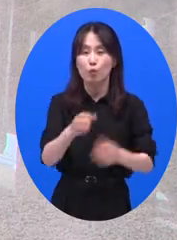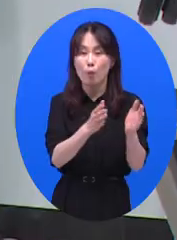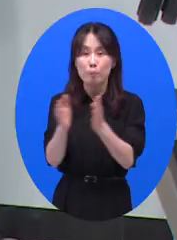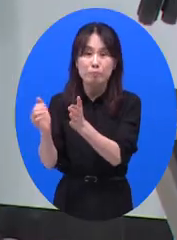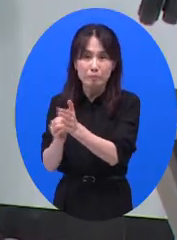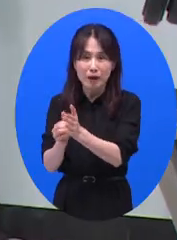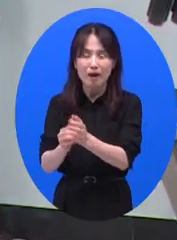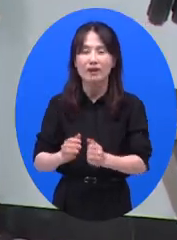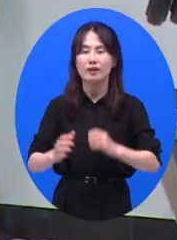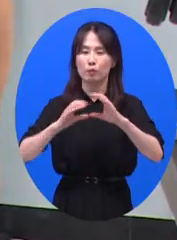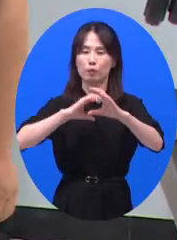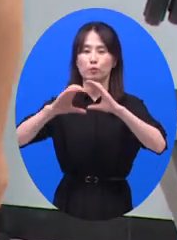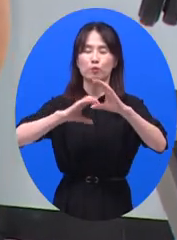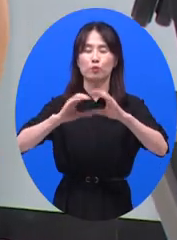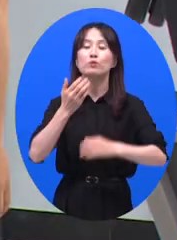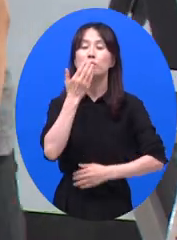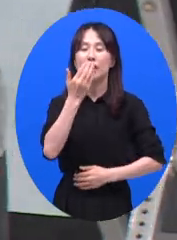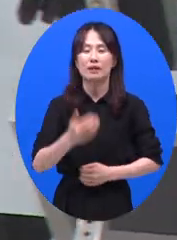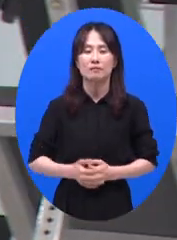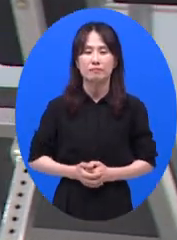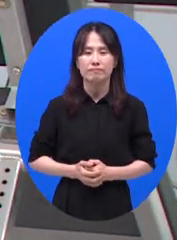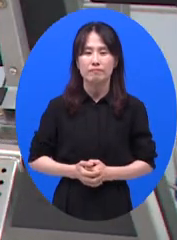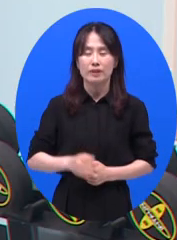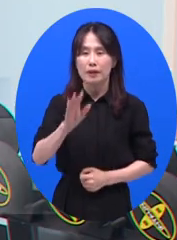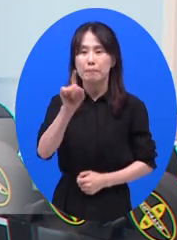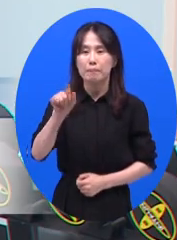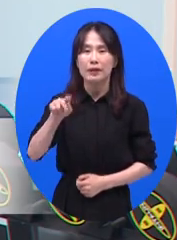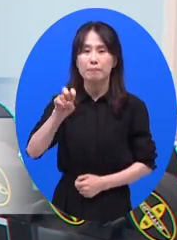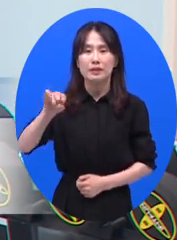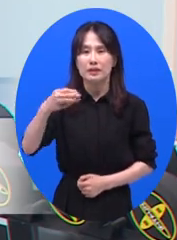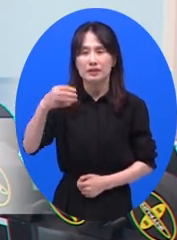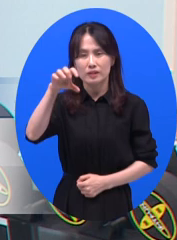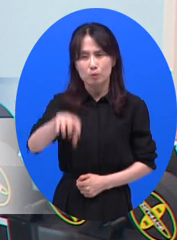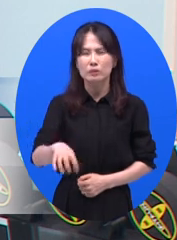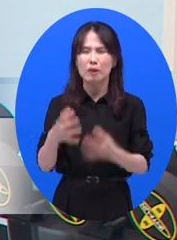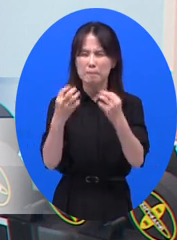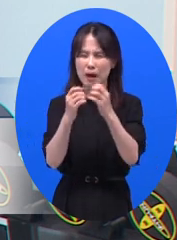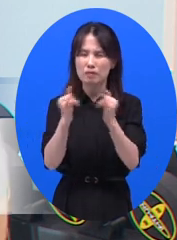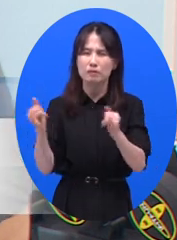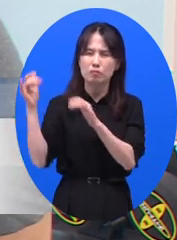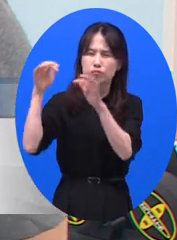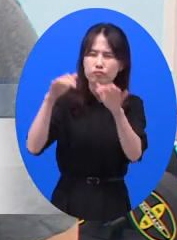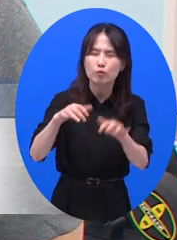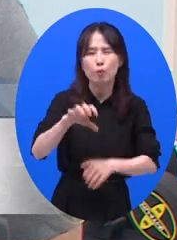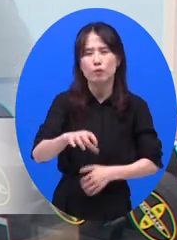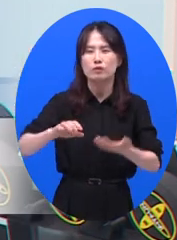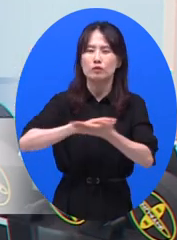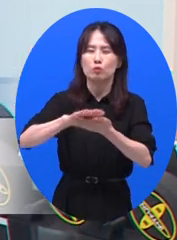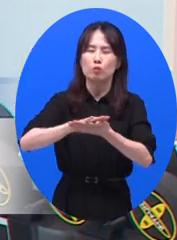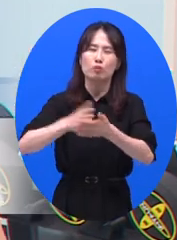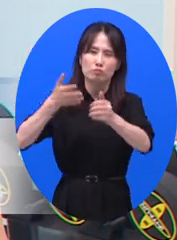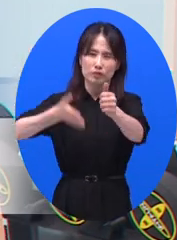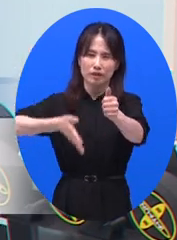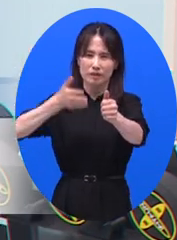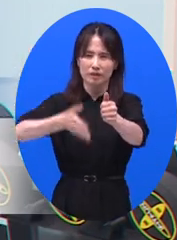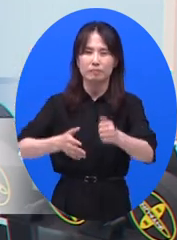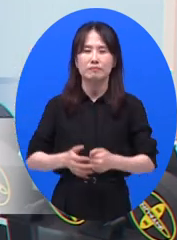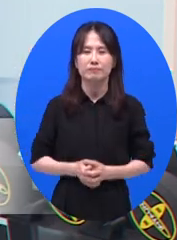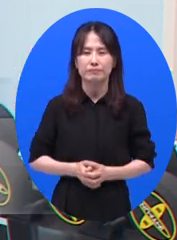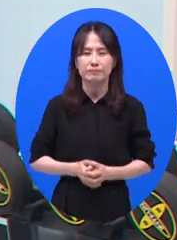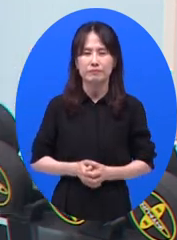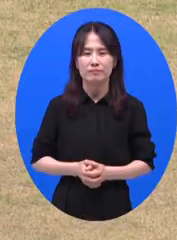운동을 즐기며 주민들 간의 소통도 활발합니다 백미 릴 많은 분들이 좀 찾아 오셔서 많이 즐겨 주셨으면